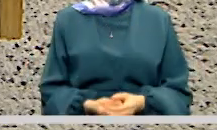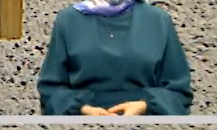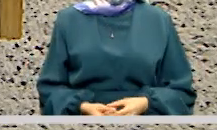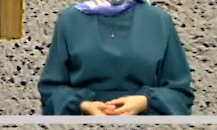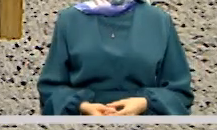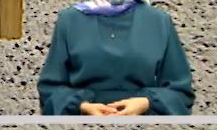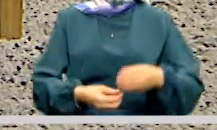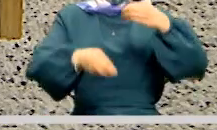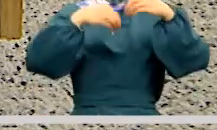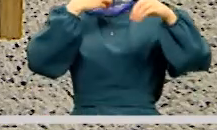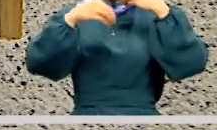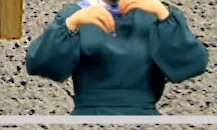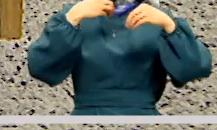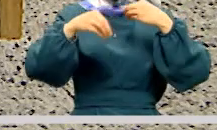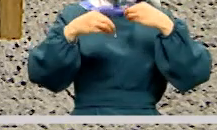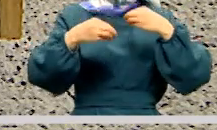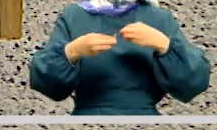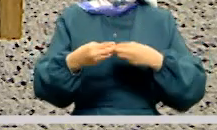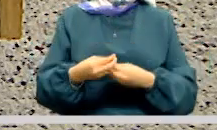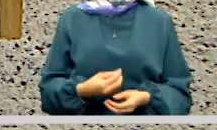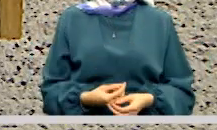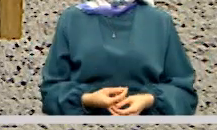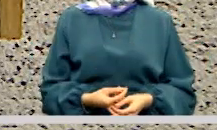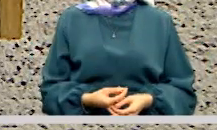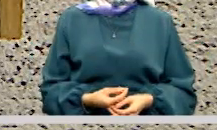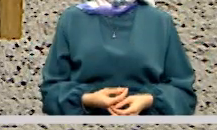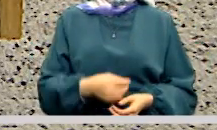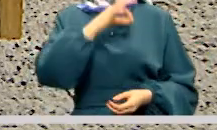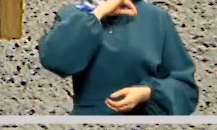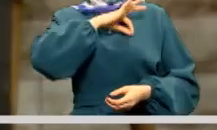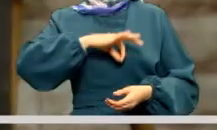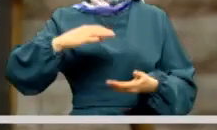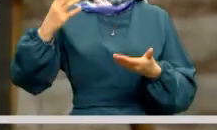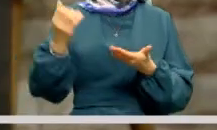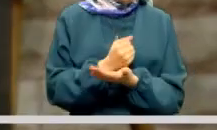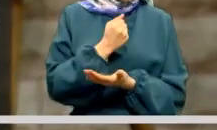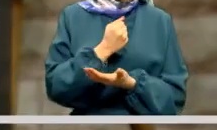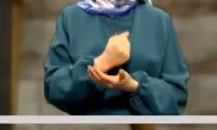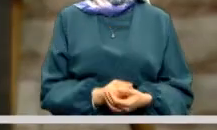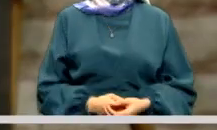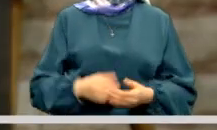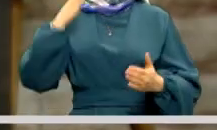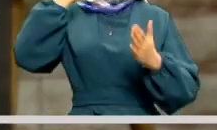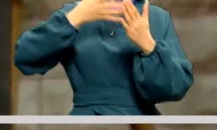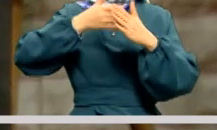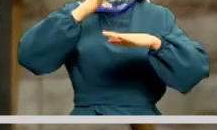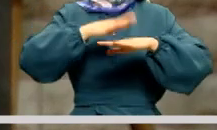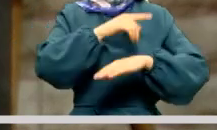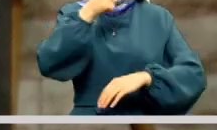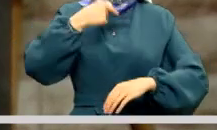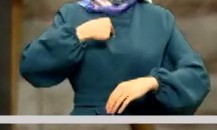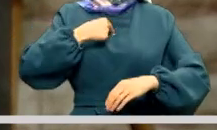ticarette karı efendim helalinden elde etmek ibadeti yaparken o ibadetin bize